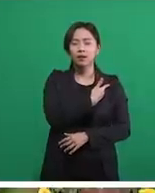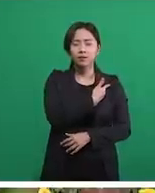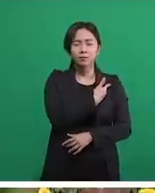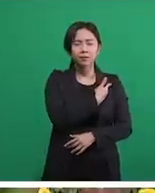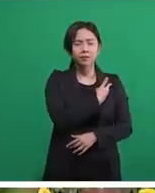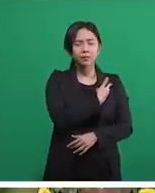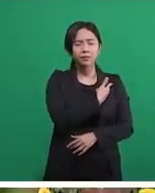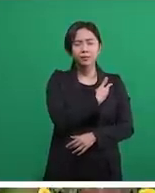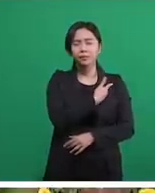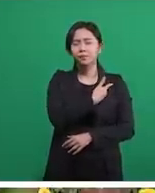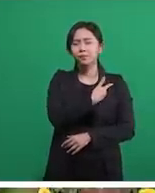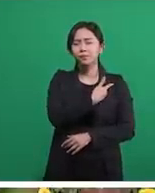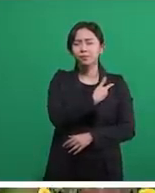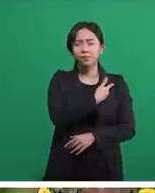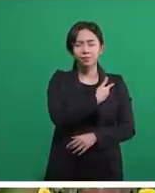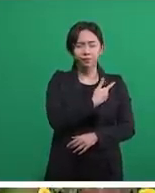kami.